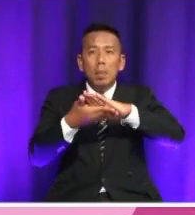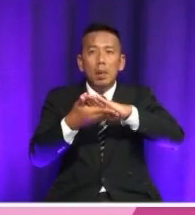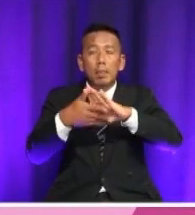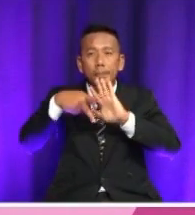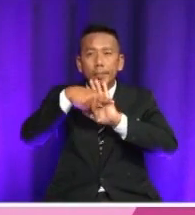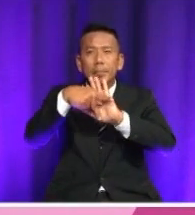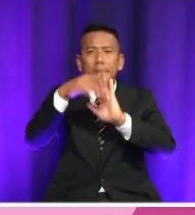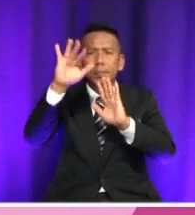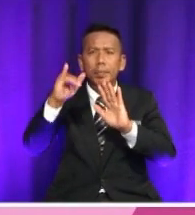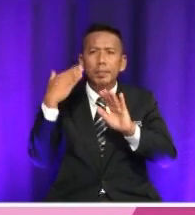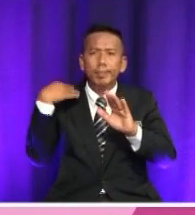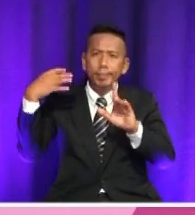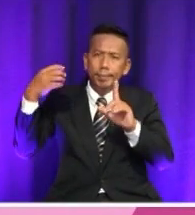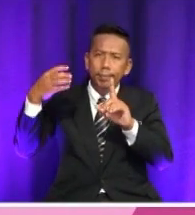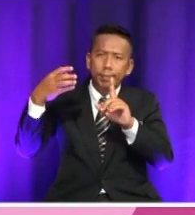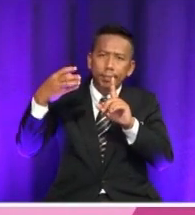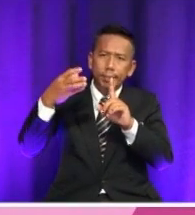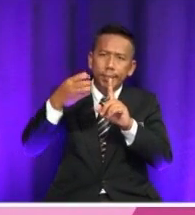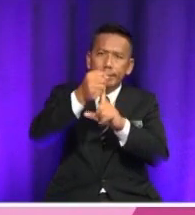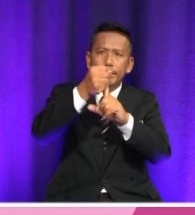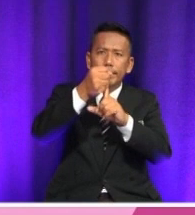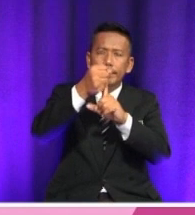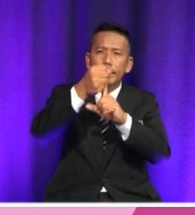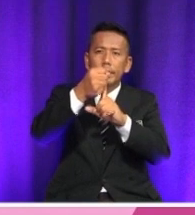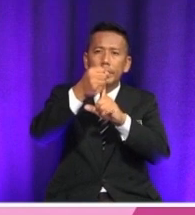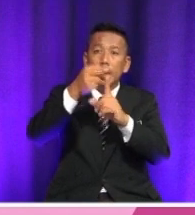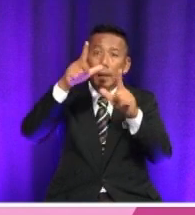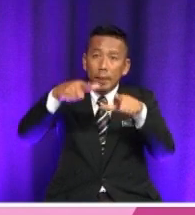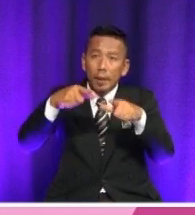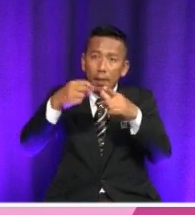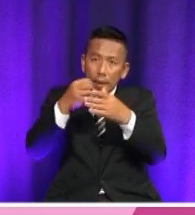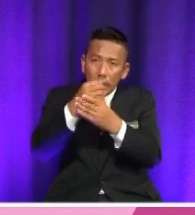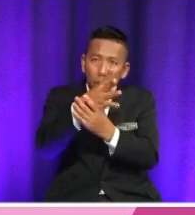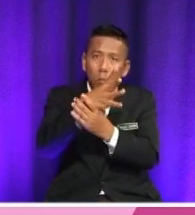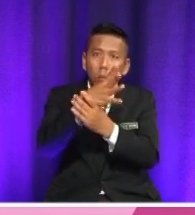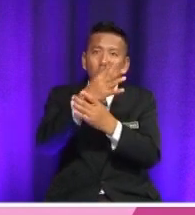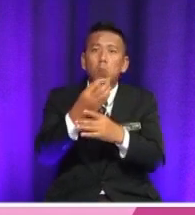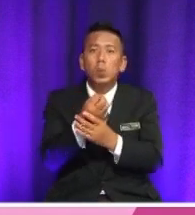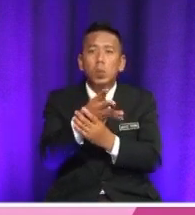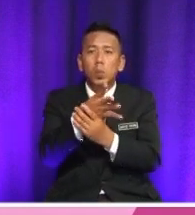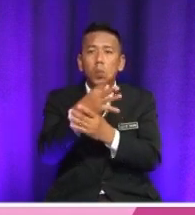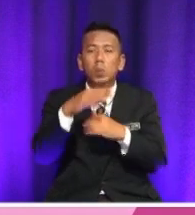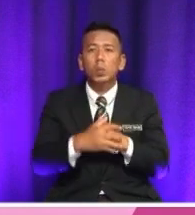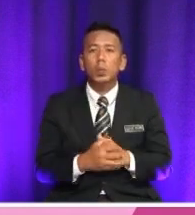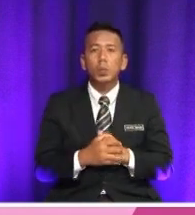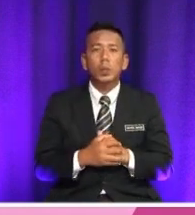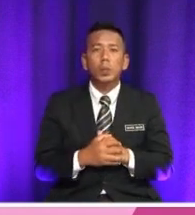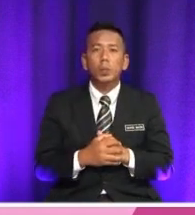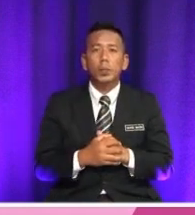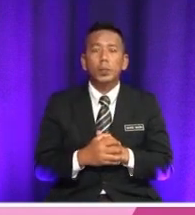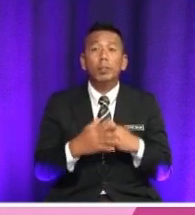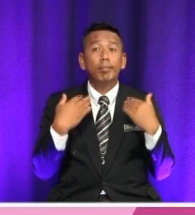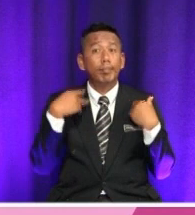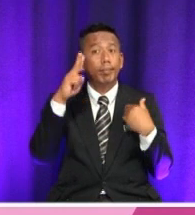tangga mungkin tangga itu kita tidak lampu ya supaya lampu itu beli masuk di bagian bawah hmm Oke